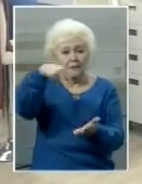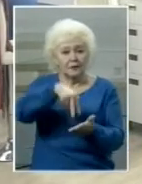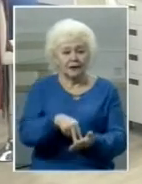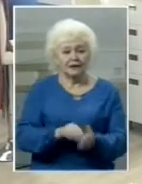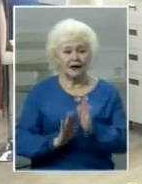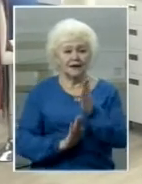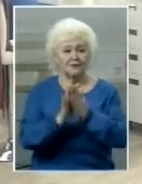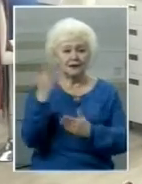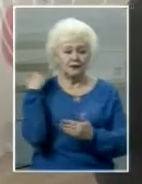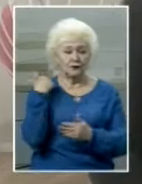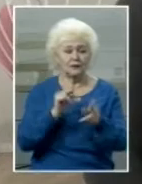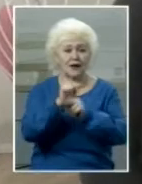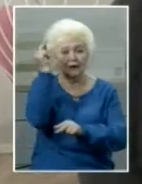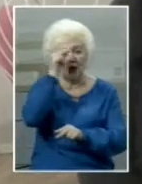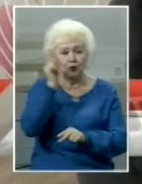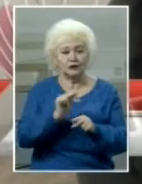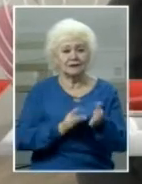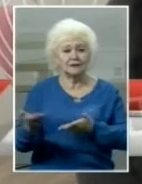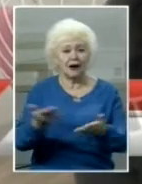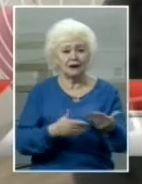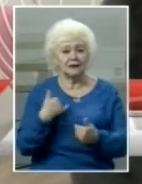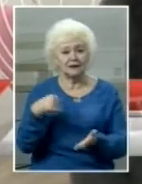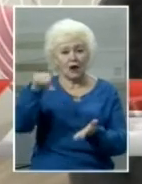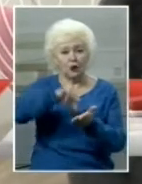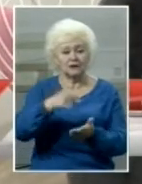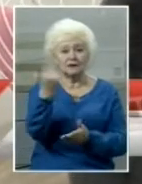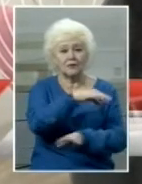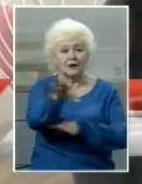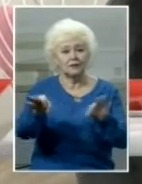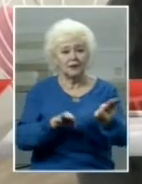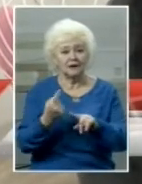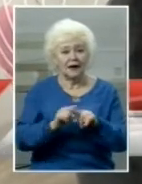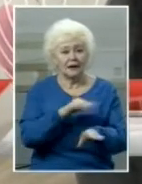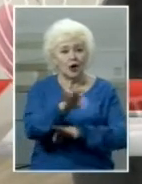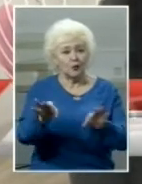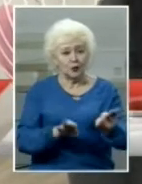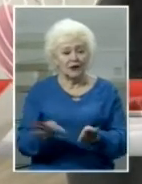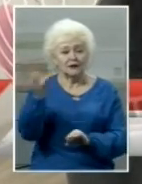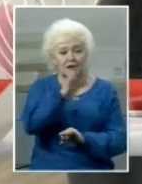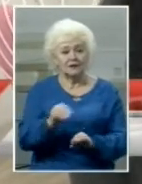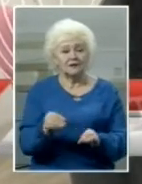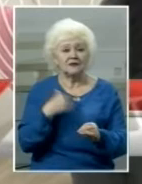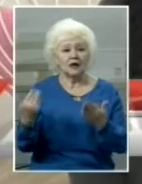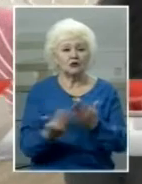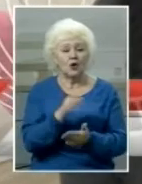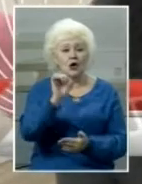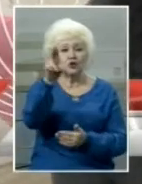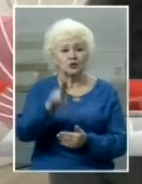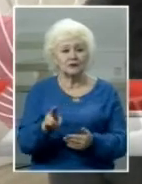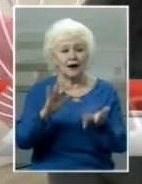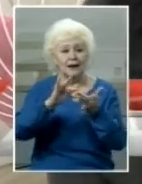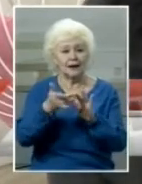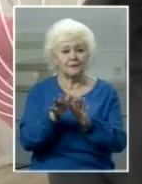вирівняти спину і навчитися ходити. Я участвую в першому етапі цього проєкту, не в усіх етапах участвувала. Узнала в соціальній сеті